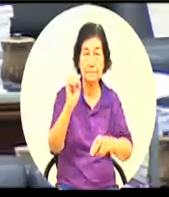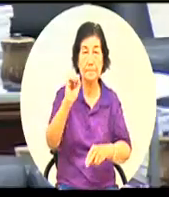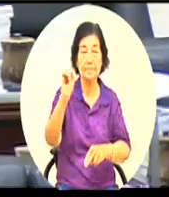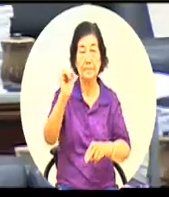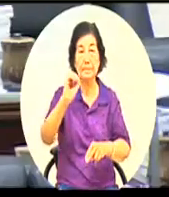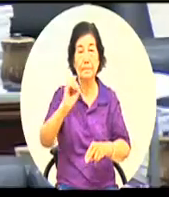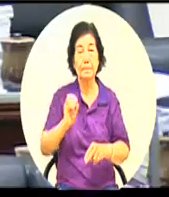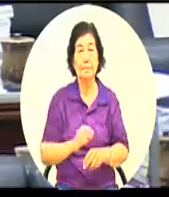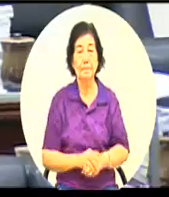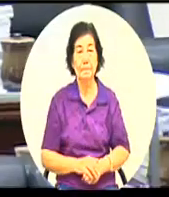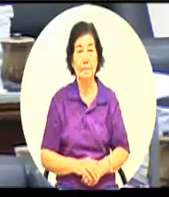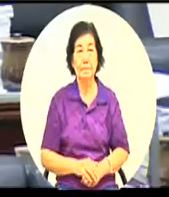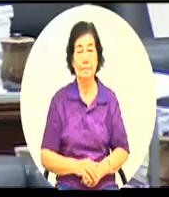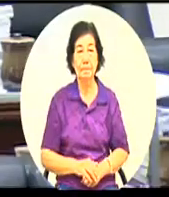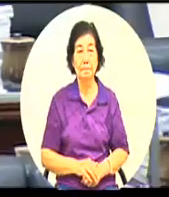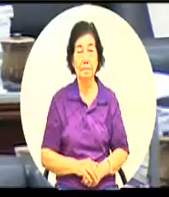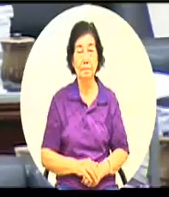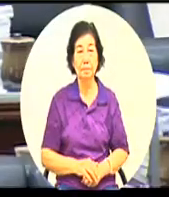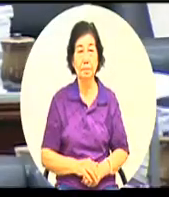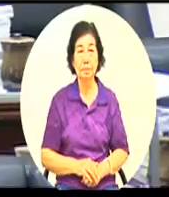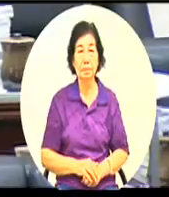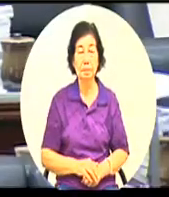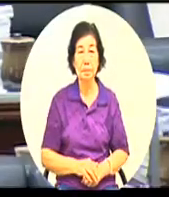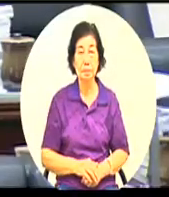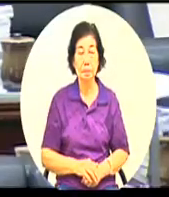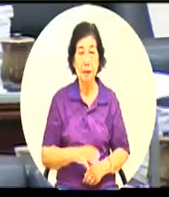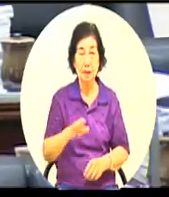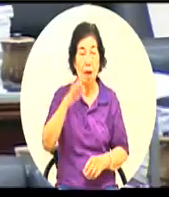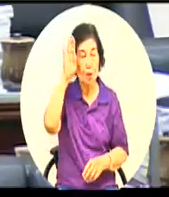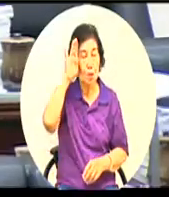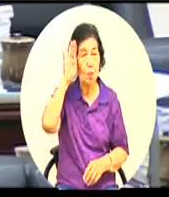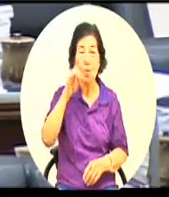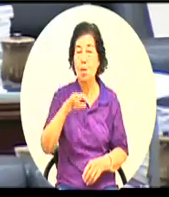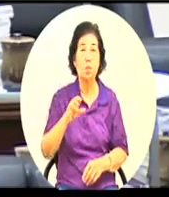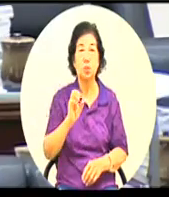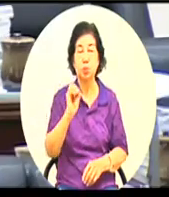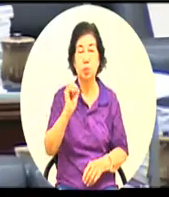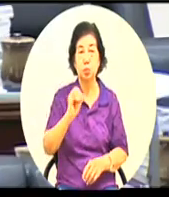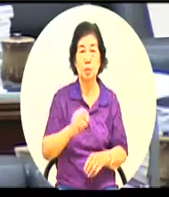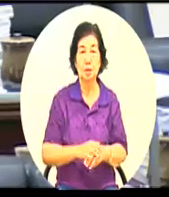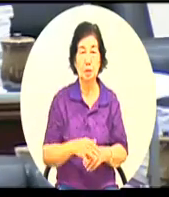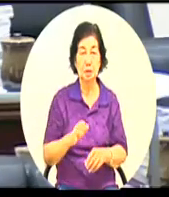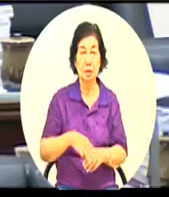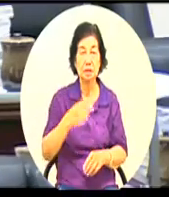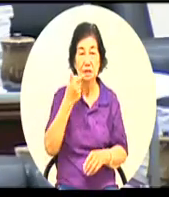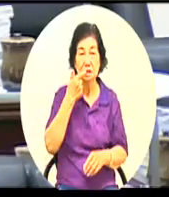日时啊，这绝对无乌白解无乱，日时也无人，暗时也无人。